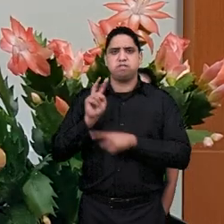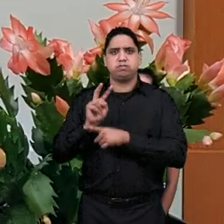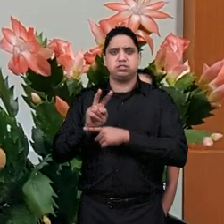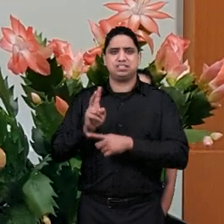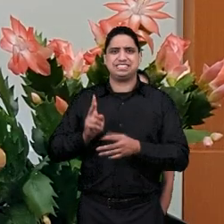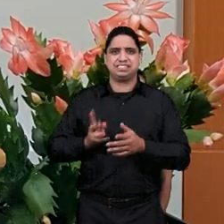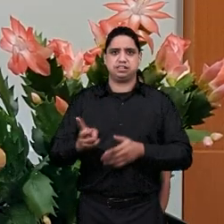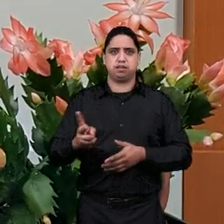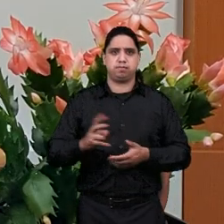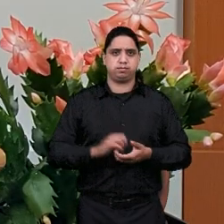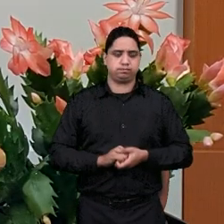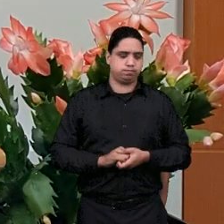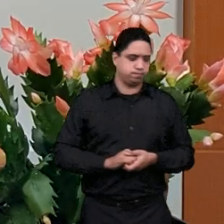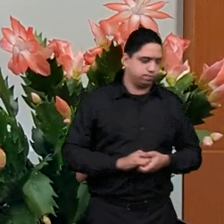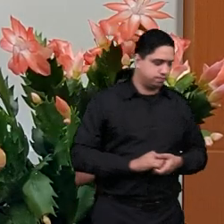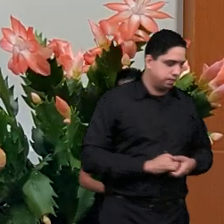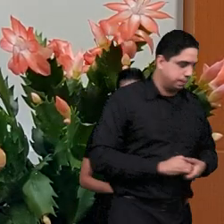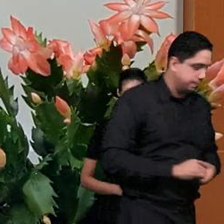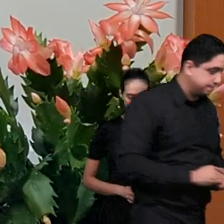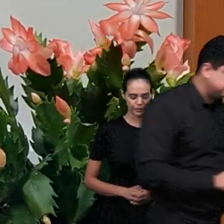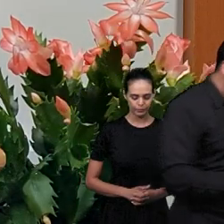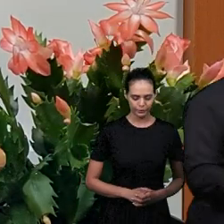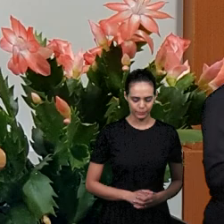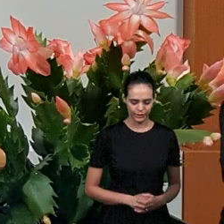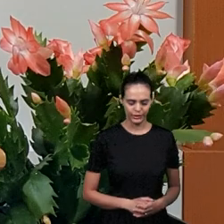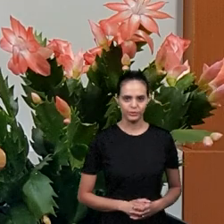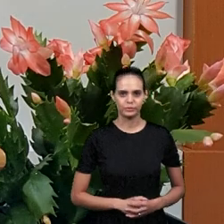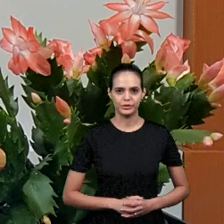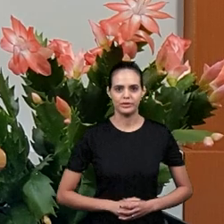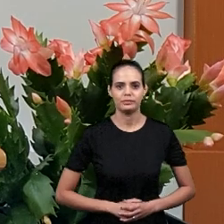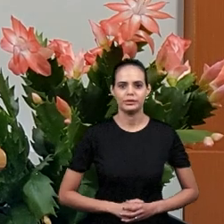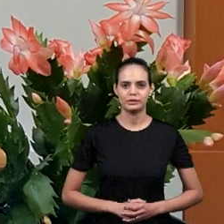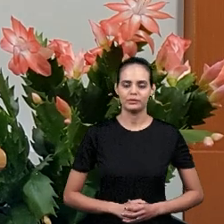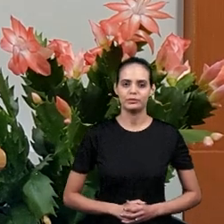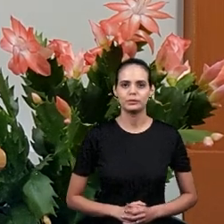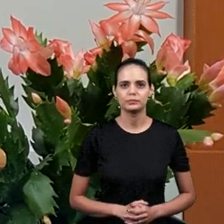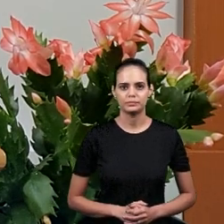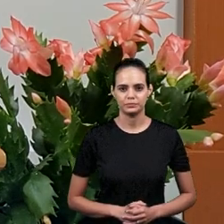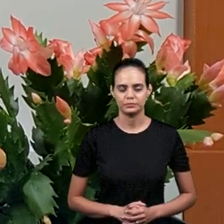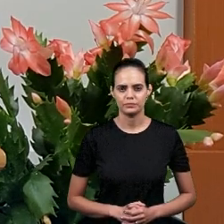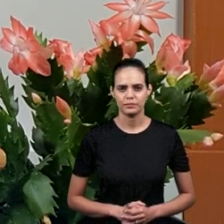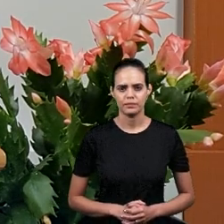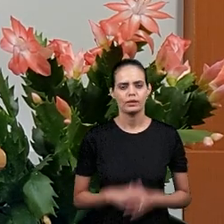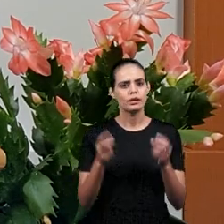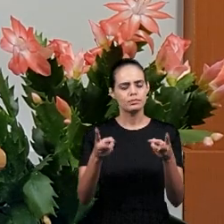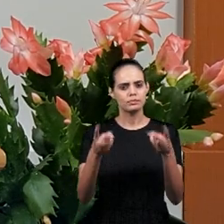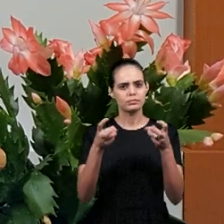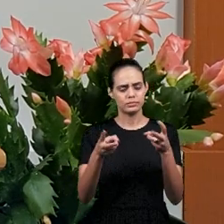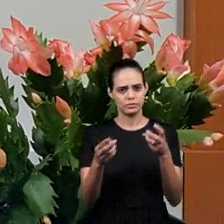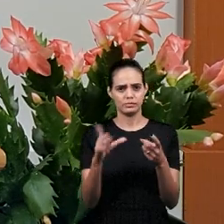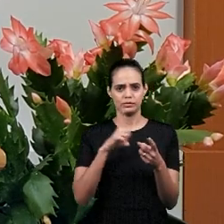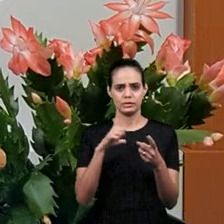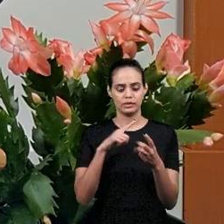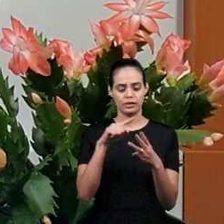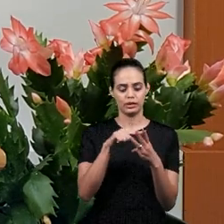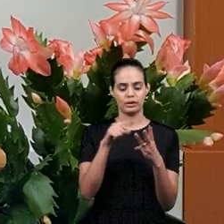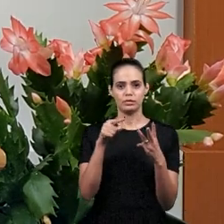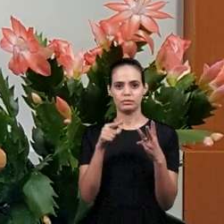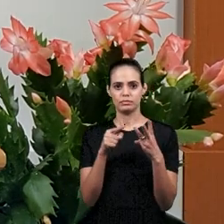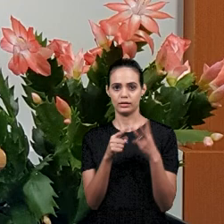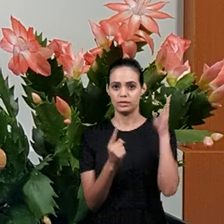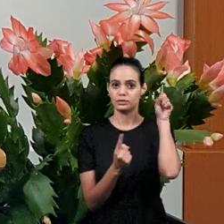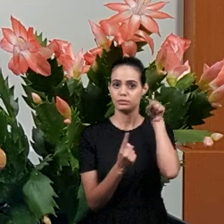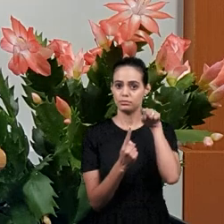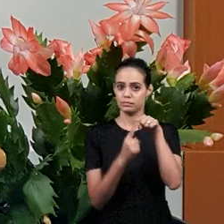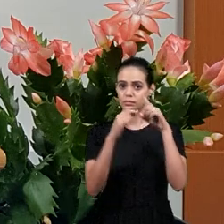bien, les frères, un homme de guerre. Donc, nous voyons trois aspects ici très intéressants, qui est beaucoup plus à propos